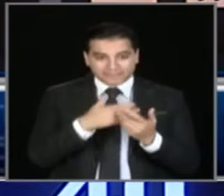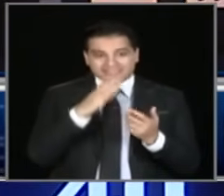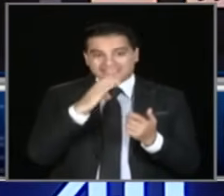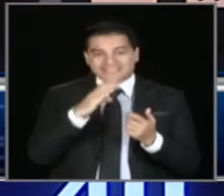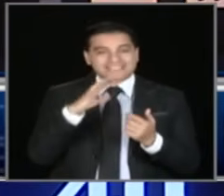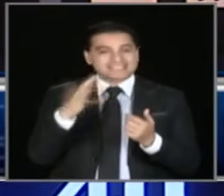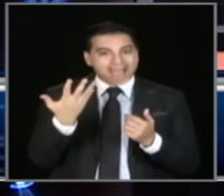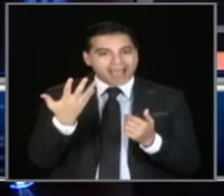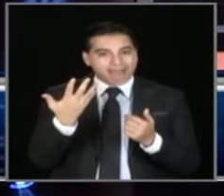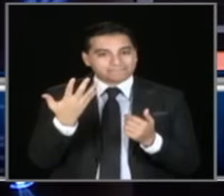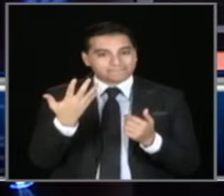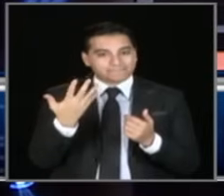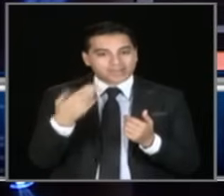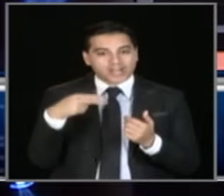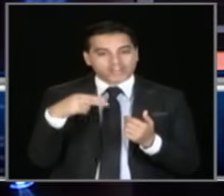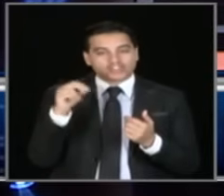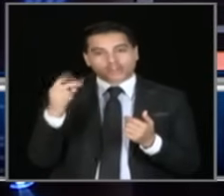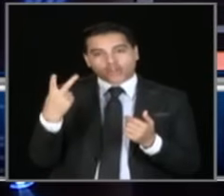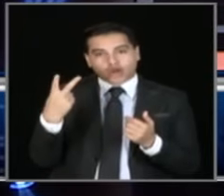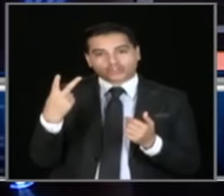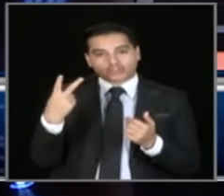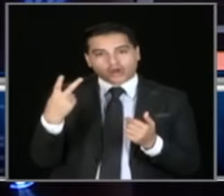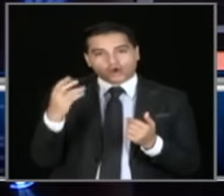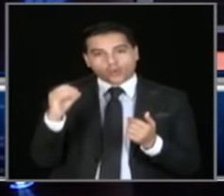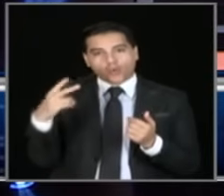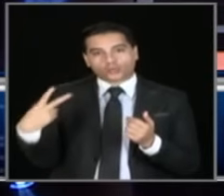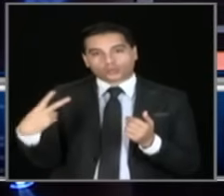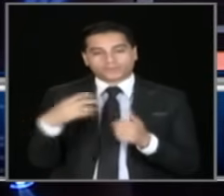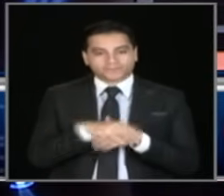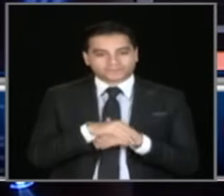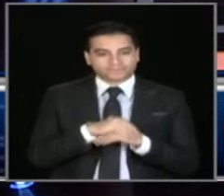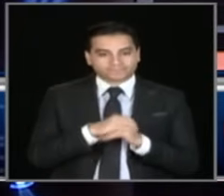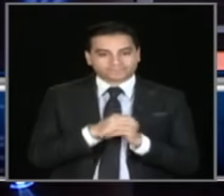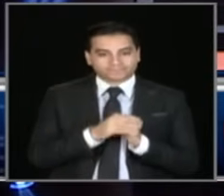كام H 12 O